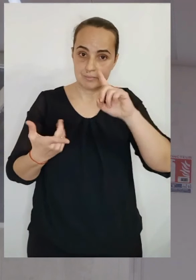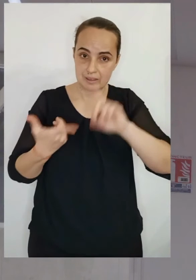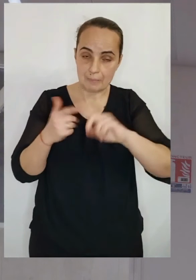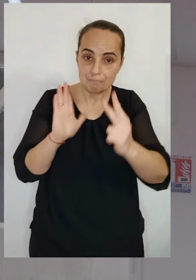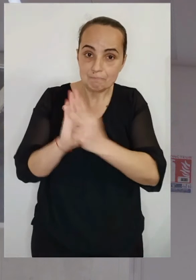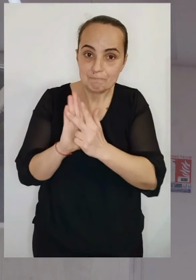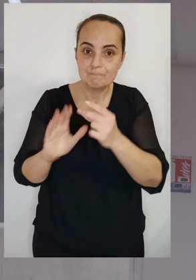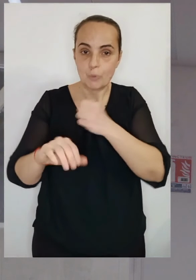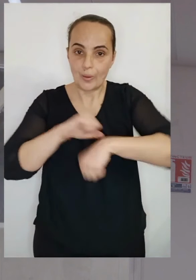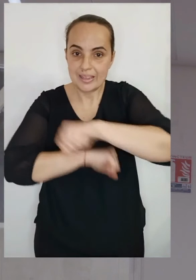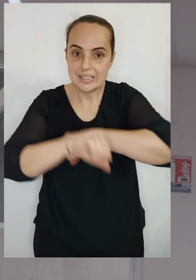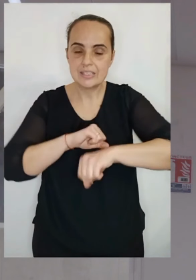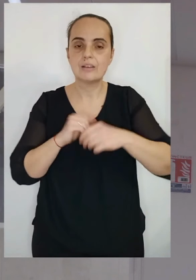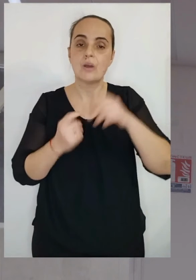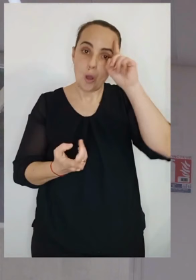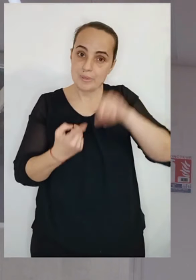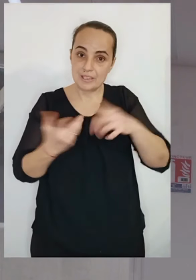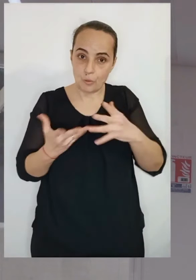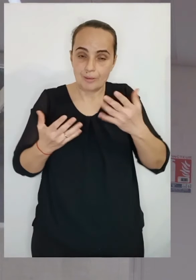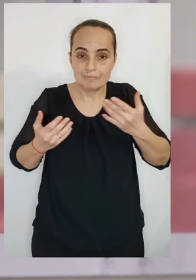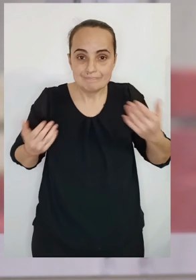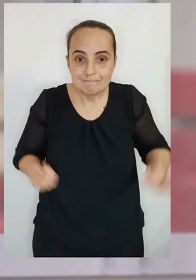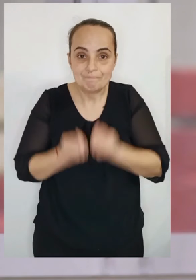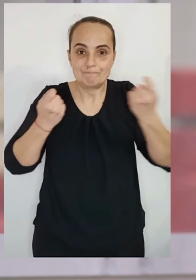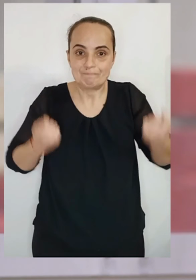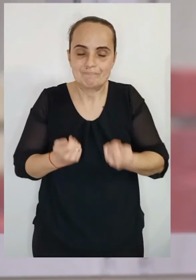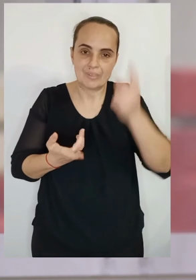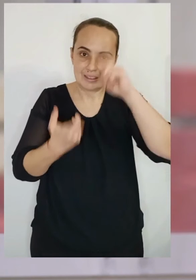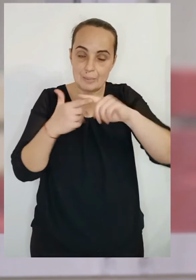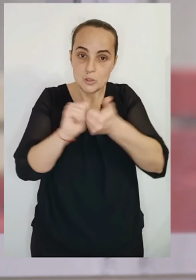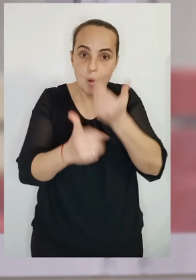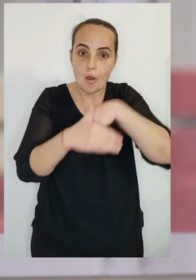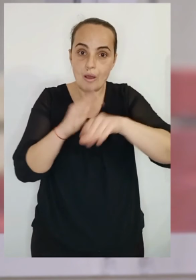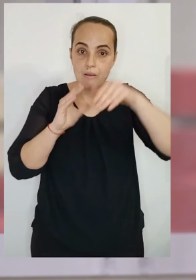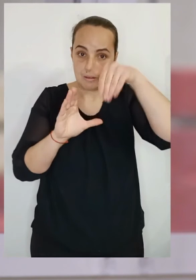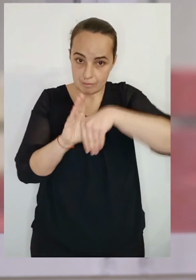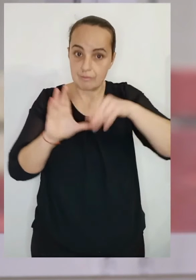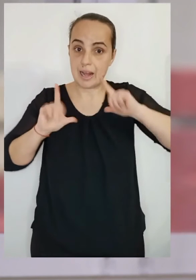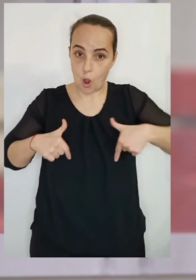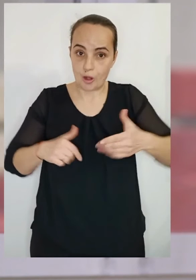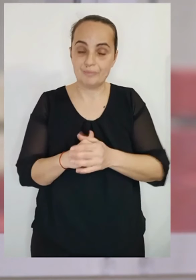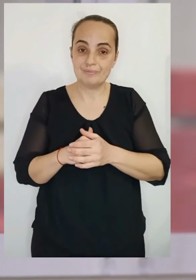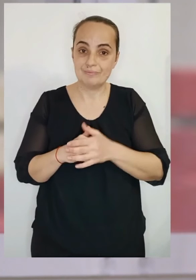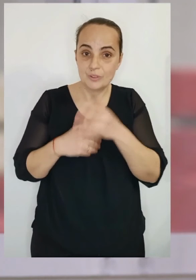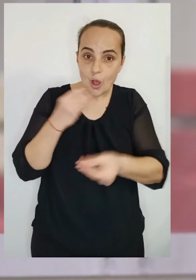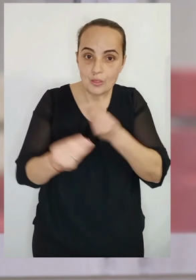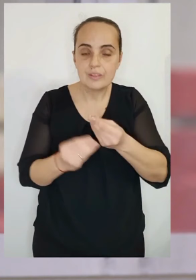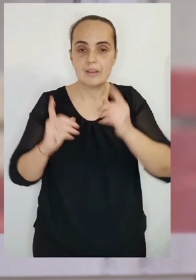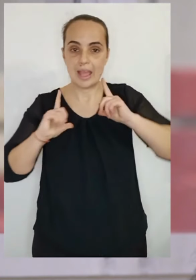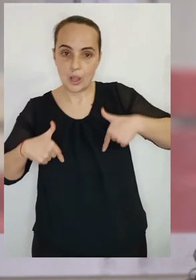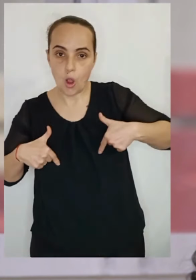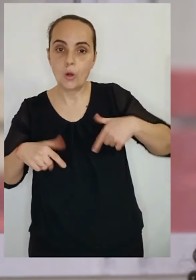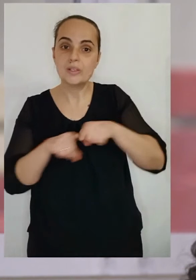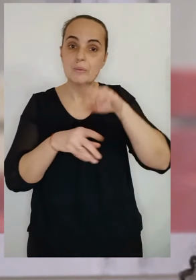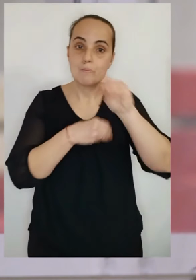étoilisées. L'objet, là, pour le coup, c'est de promouvoir l'activité sportive au sein de l'école, de favoriser le lien qu'il peut y avoir entre l'école et le